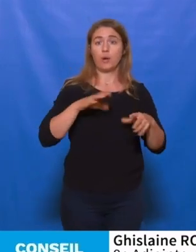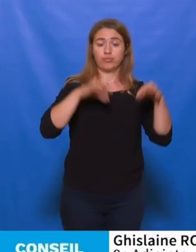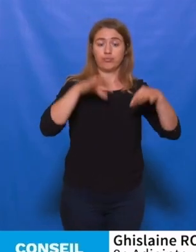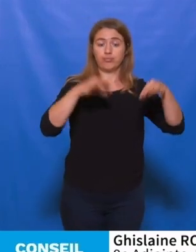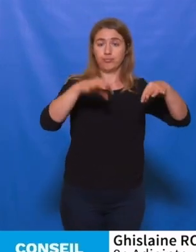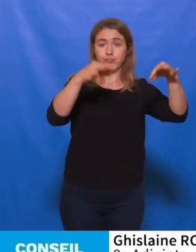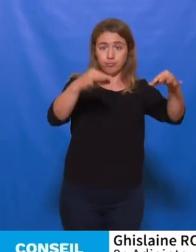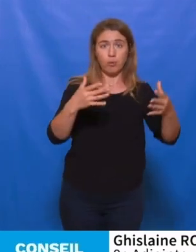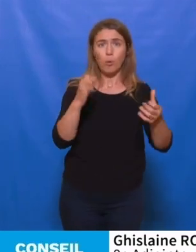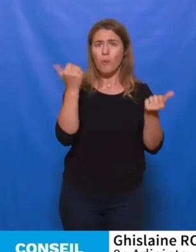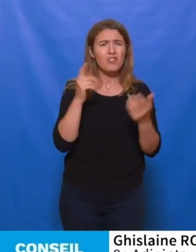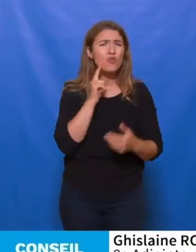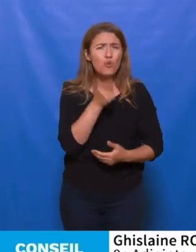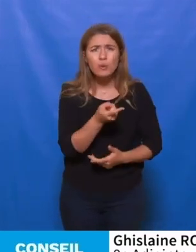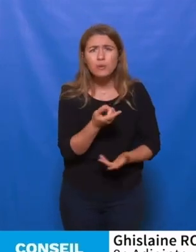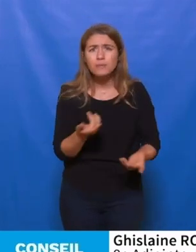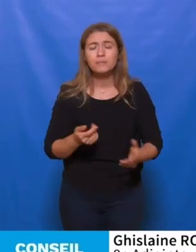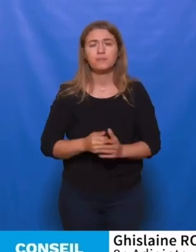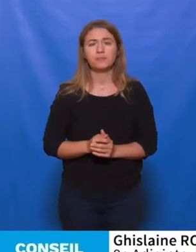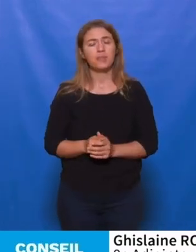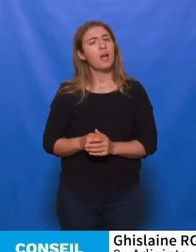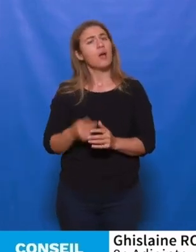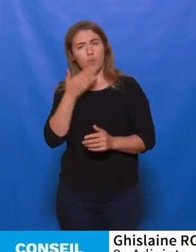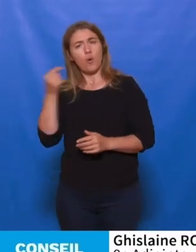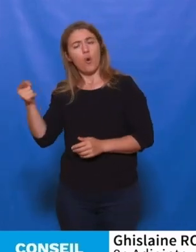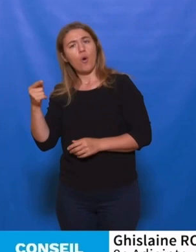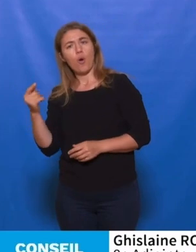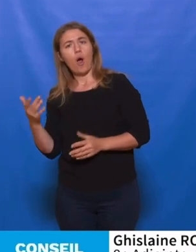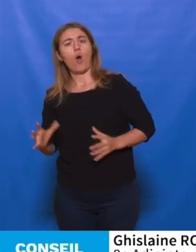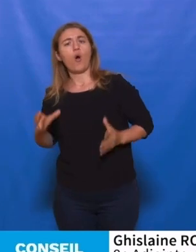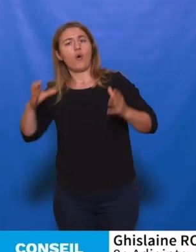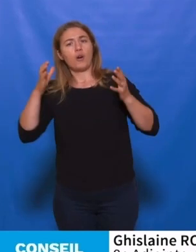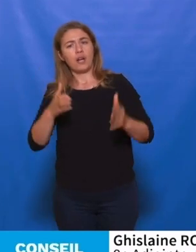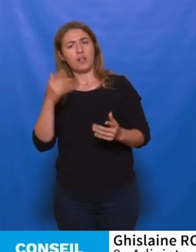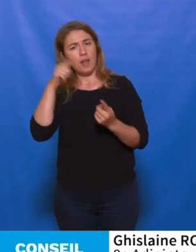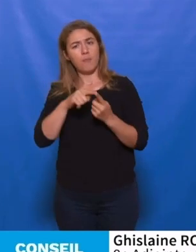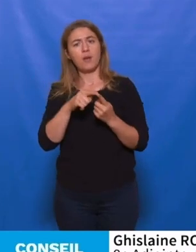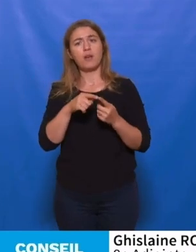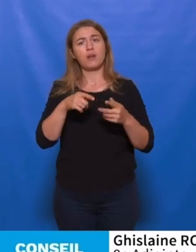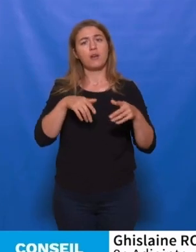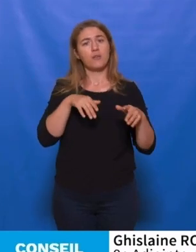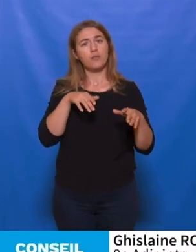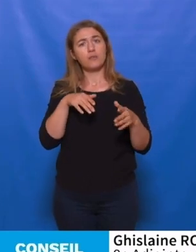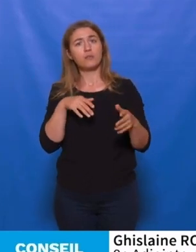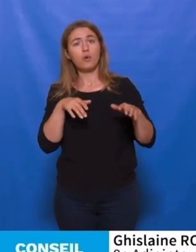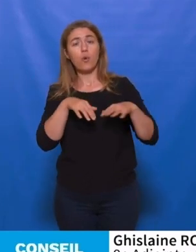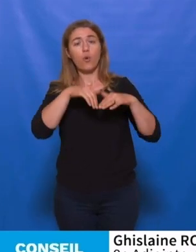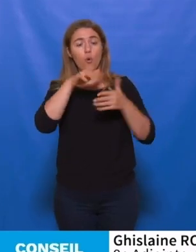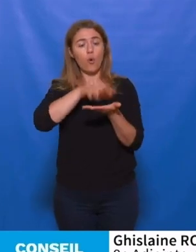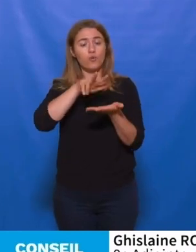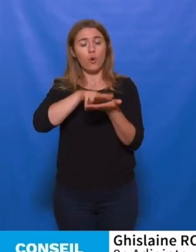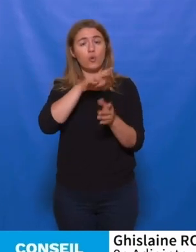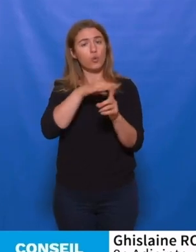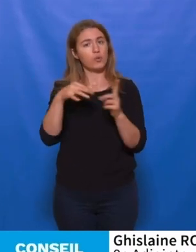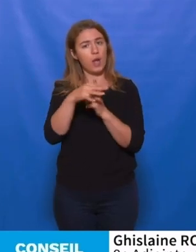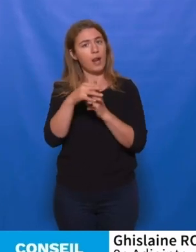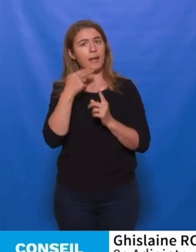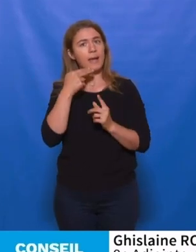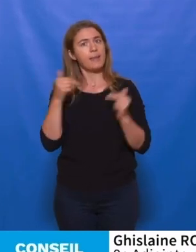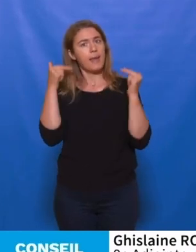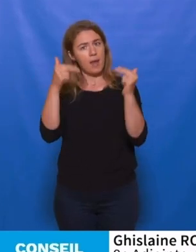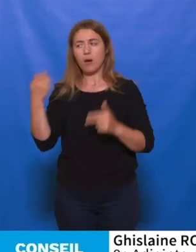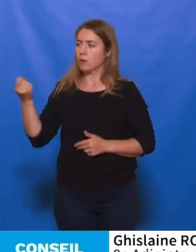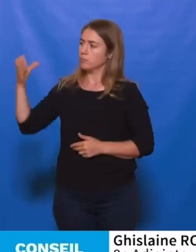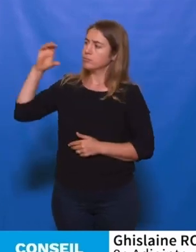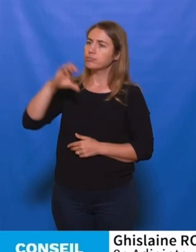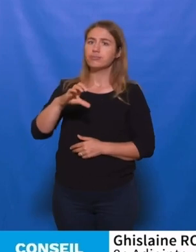devrait aussi investir dans une politique de logement et de financement du logement social digne de ce nom, afin de permettre à